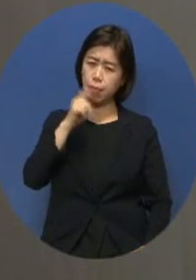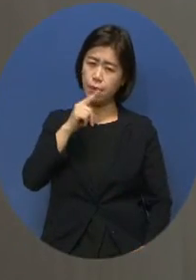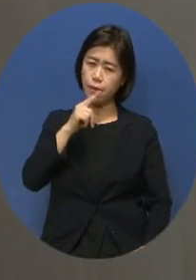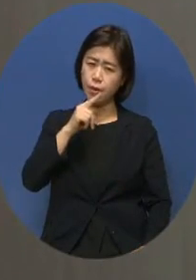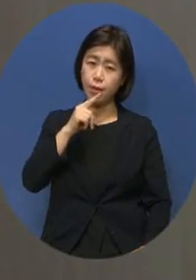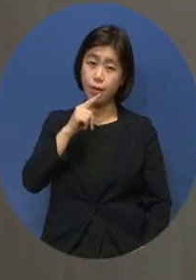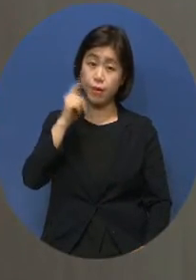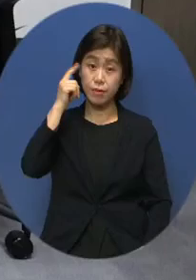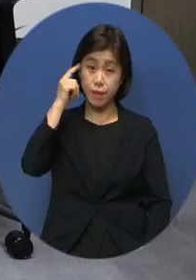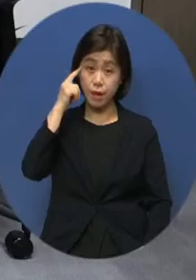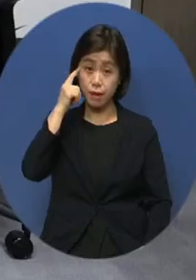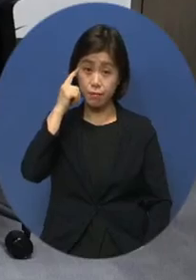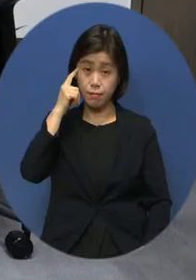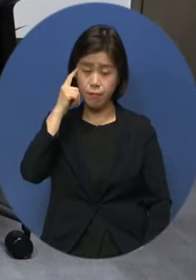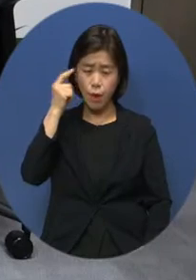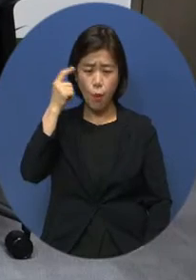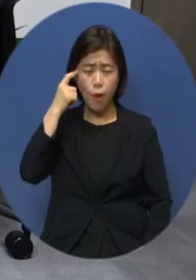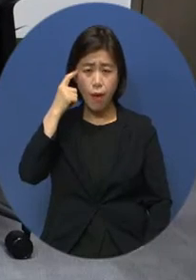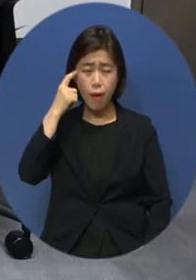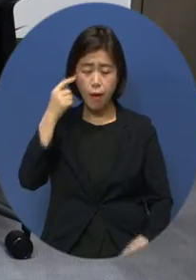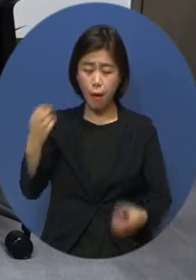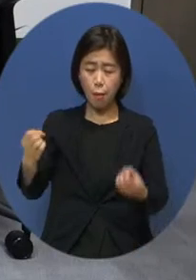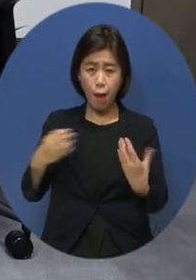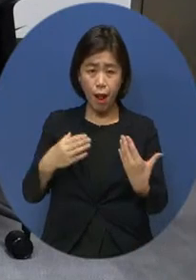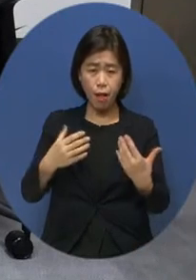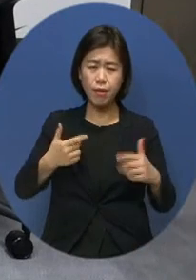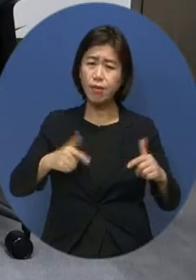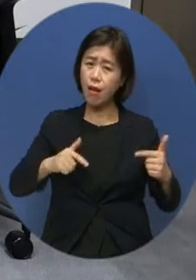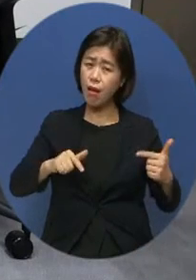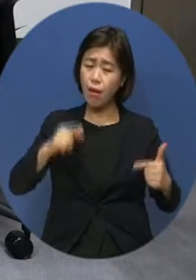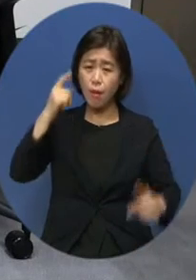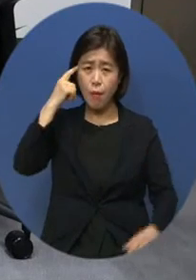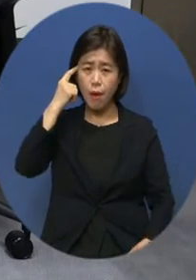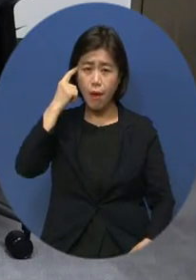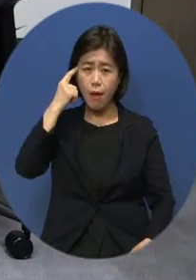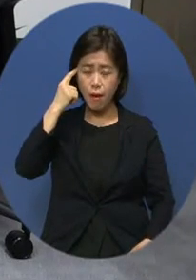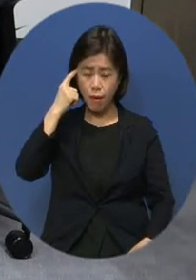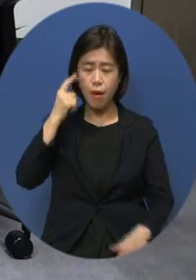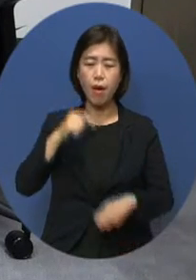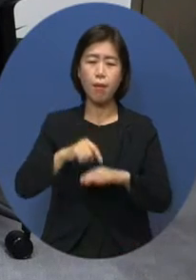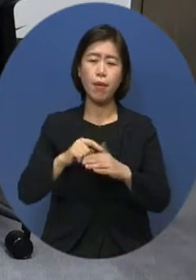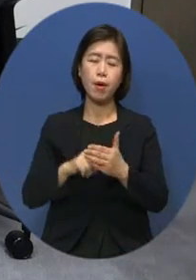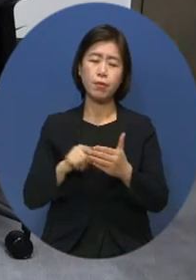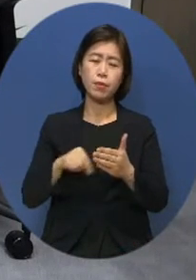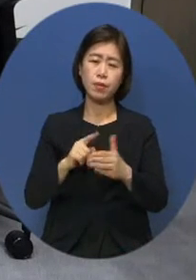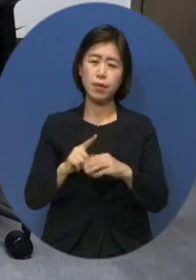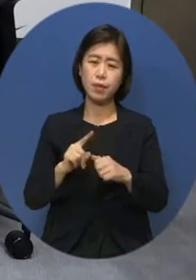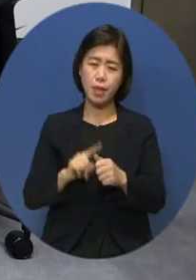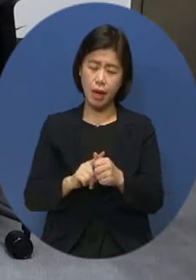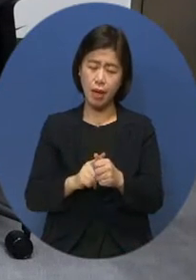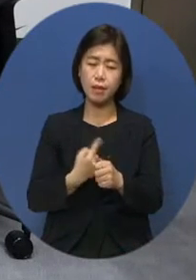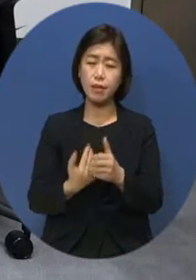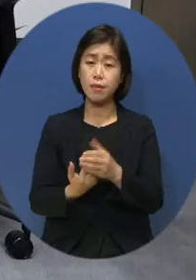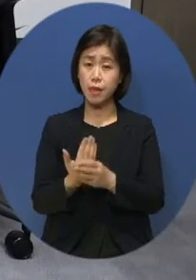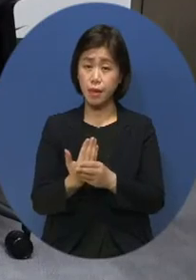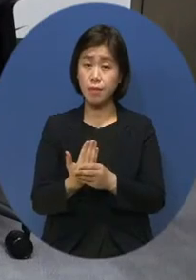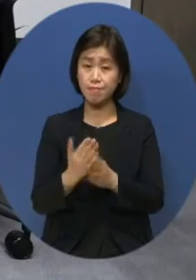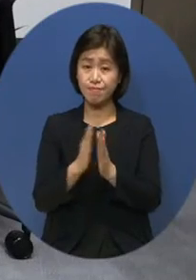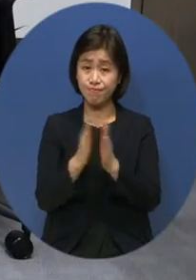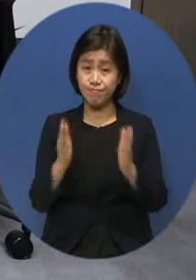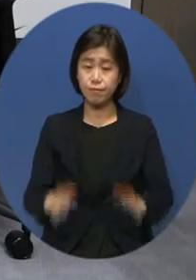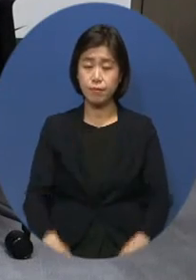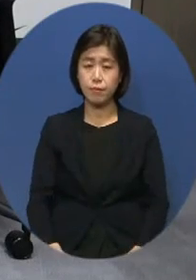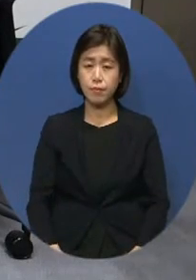이렇게 다르지?라고 하는 감수성이 어릴 때부터 자연스럽게 마음속에서 만들어져 왔었고, 근데 그것을 이제